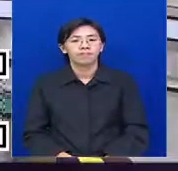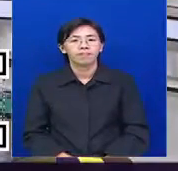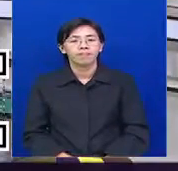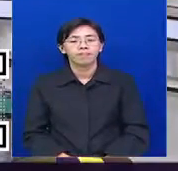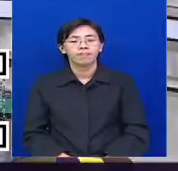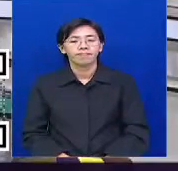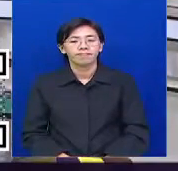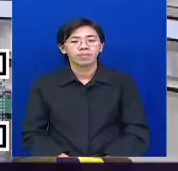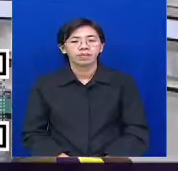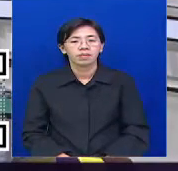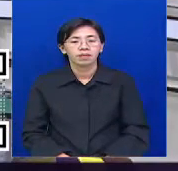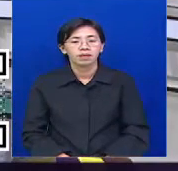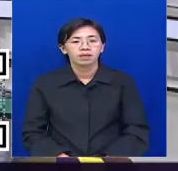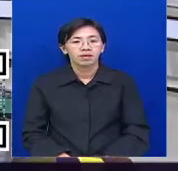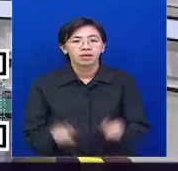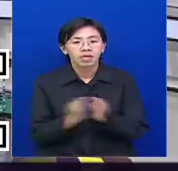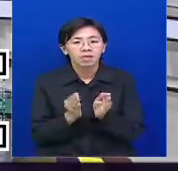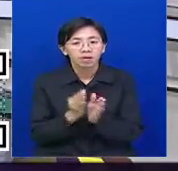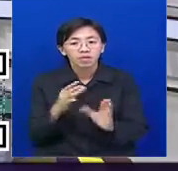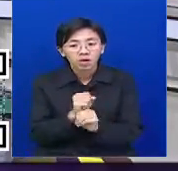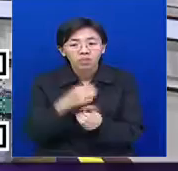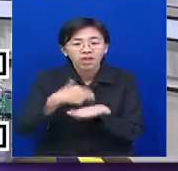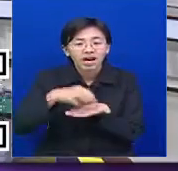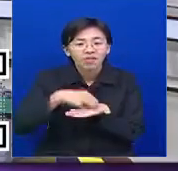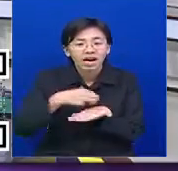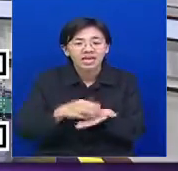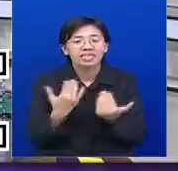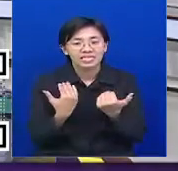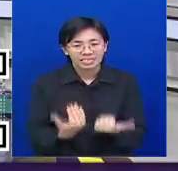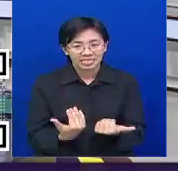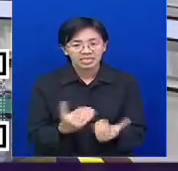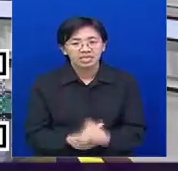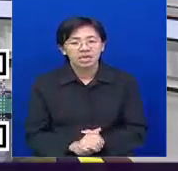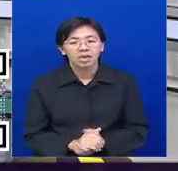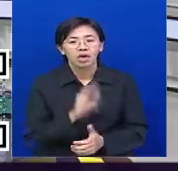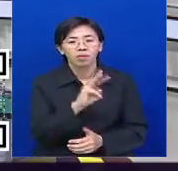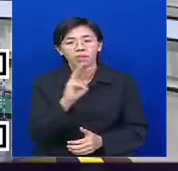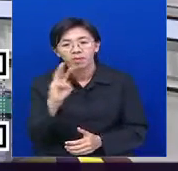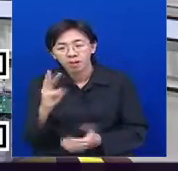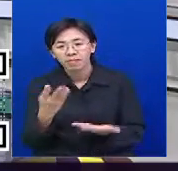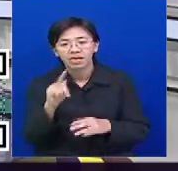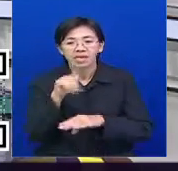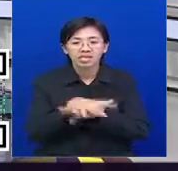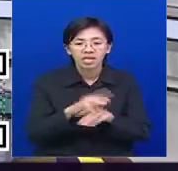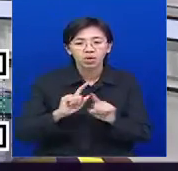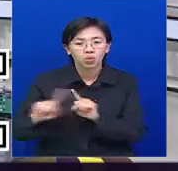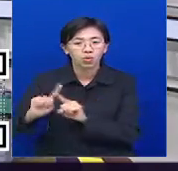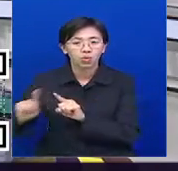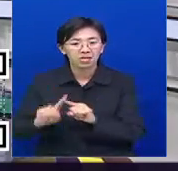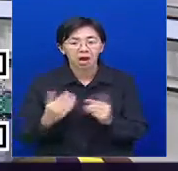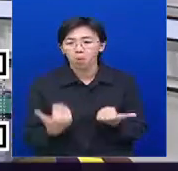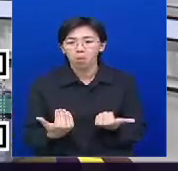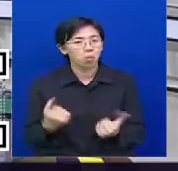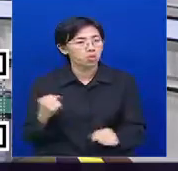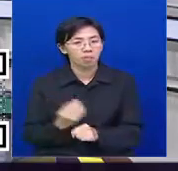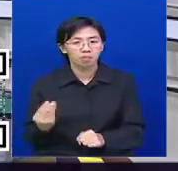ส่วนเรื่องของการรายงานผลตอนนี้ต้องบอกว่าในส่วนของโลกโซเชียลมีเดียออนไลน์ต่างๆนี่มีความรวดเร็วการ